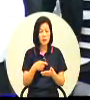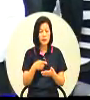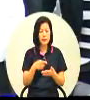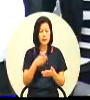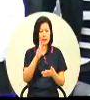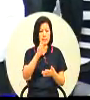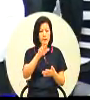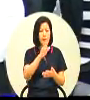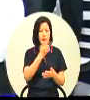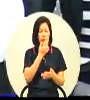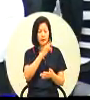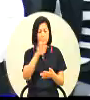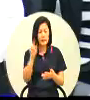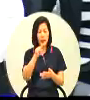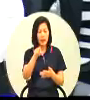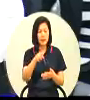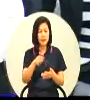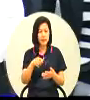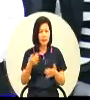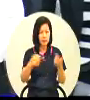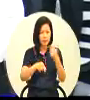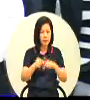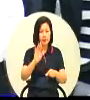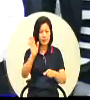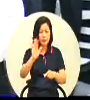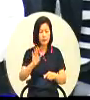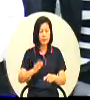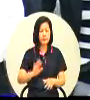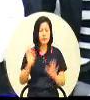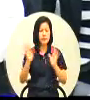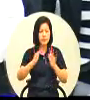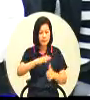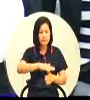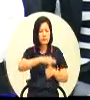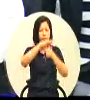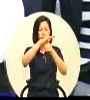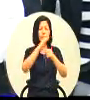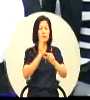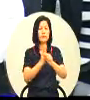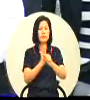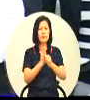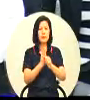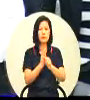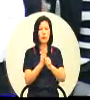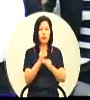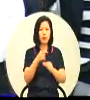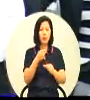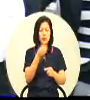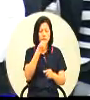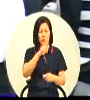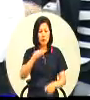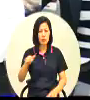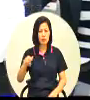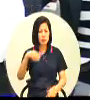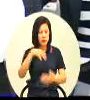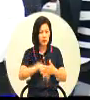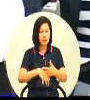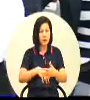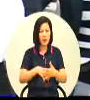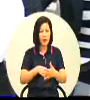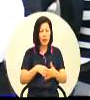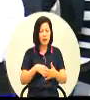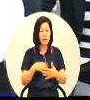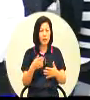什么？因为很多的幼童啊，他们还在发育，因为机改的食材里面的食物啊，很多都含，因为过去都